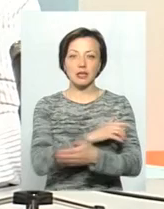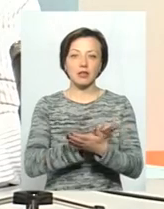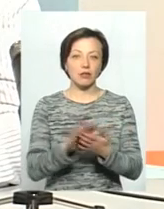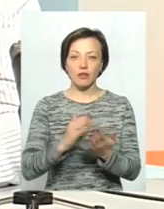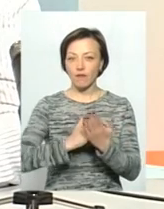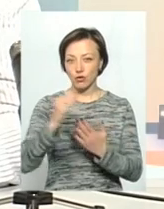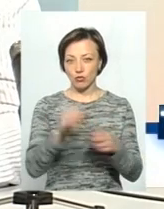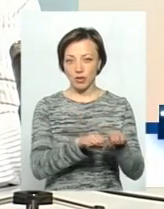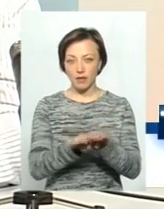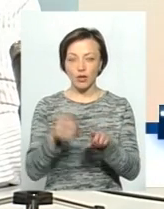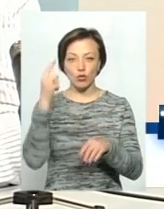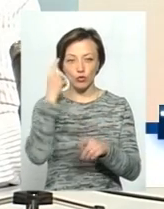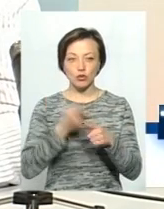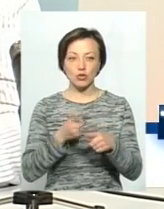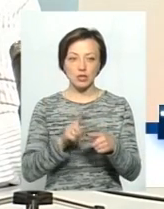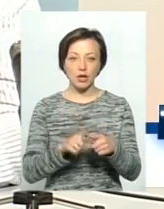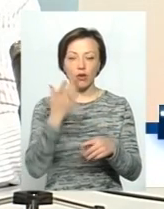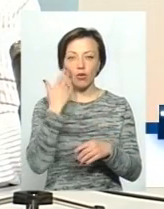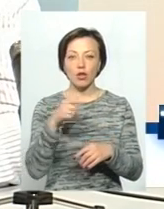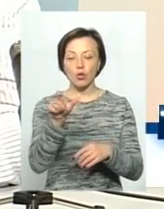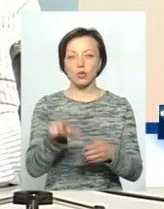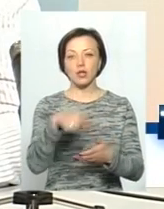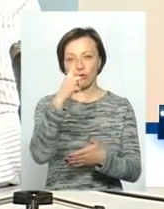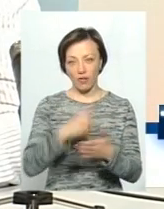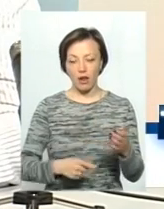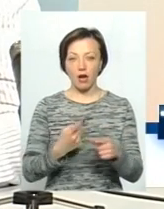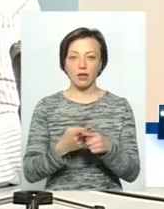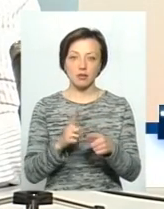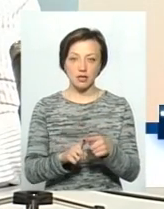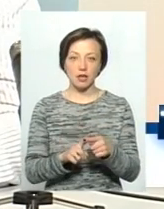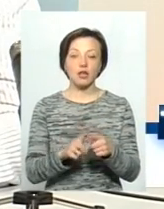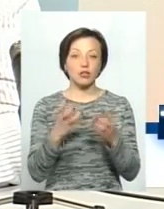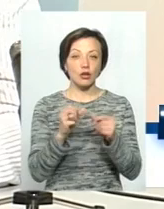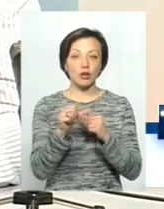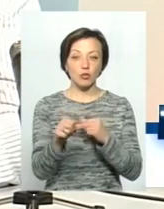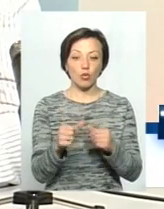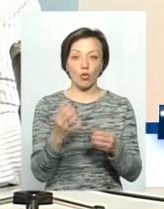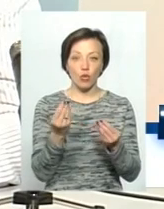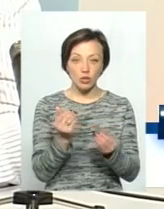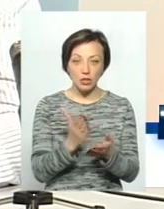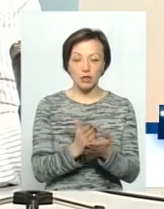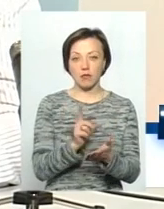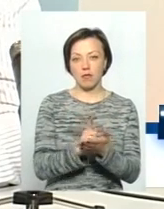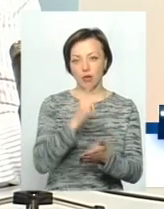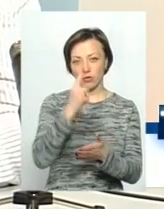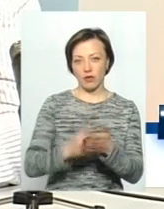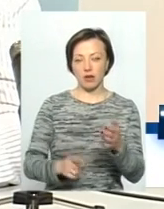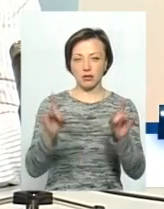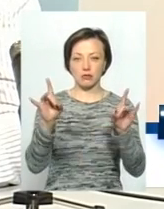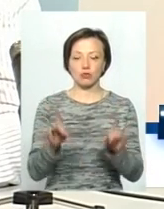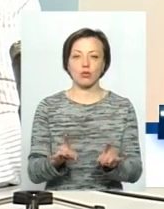рівні. От, я думаю, що це, коли людина довіряє, то це, от, крім того, що в неї є гроші, вона має довіряти